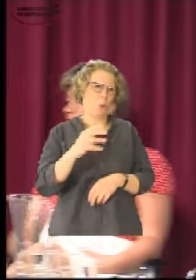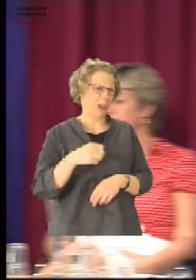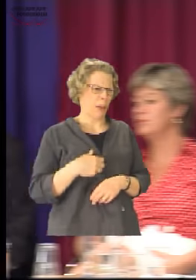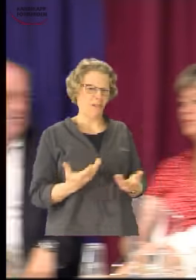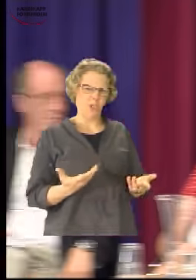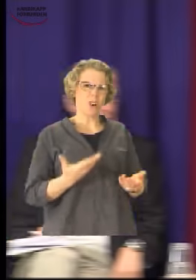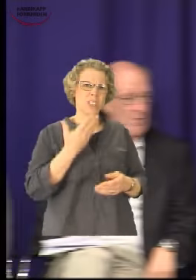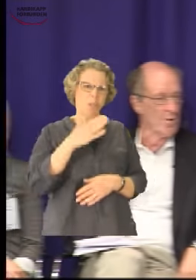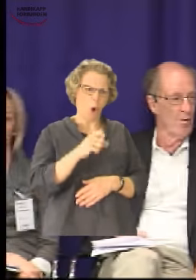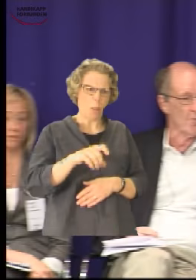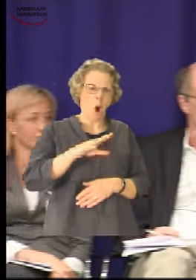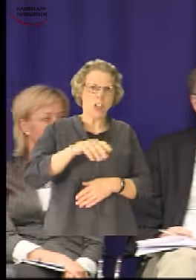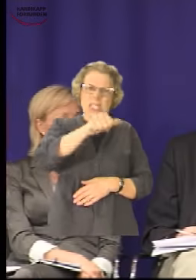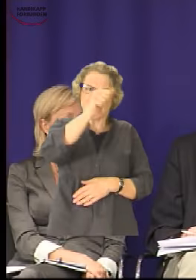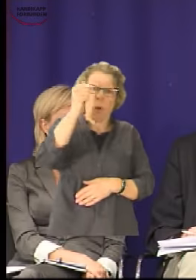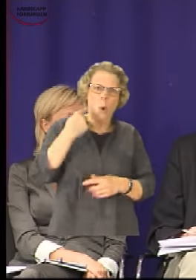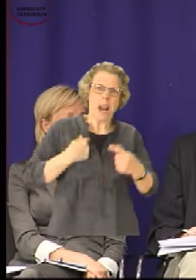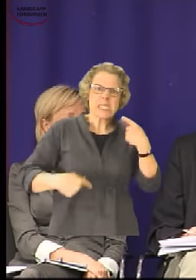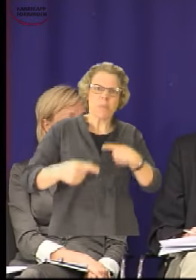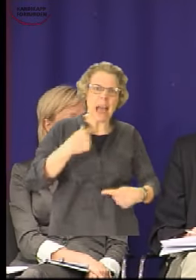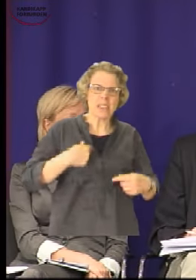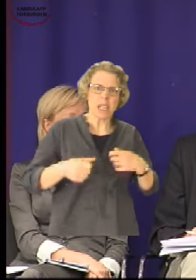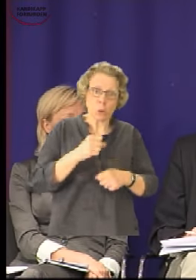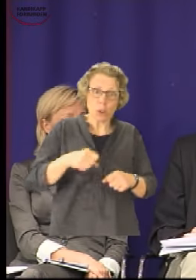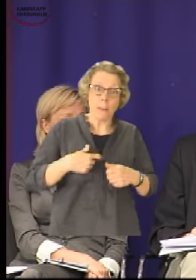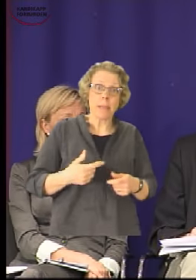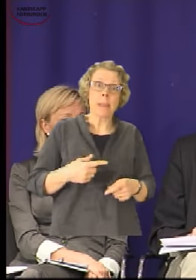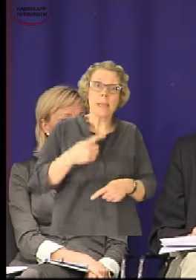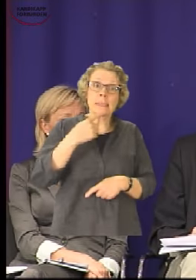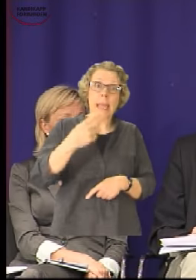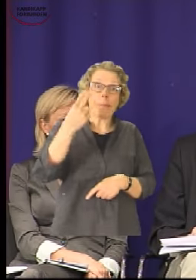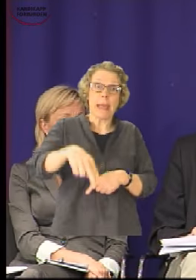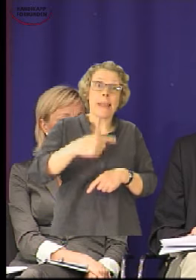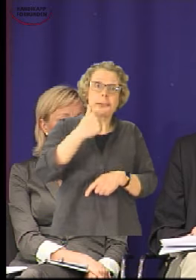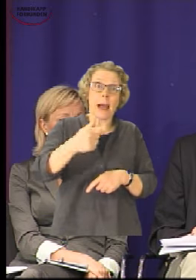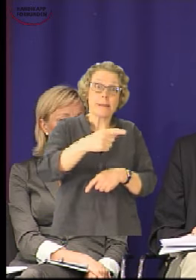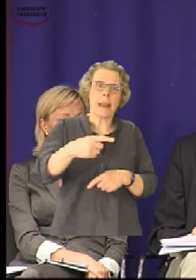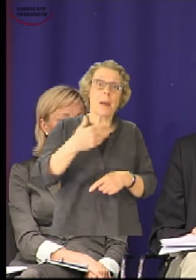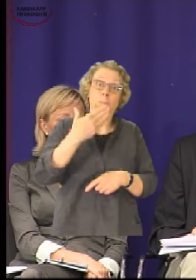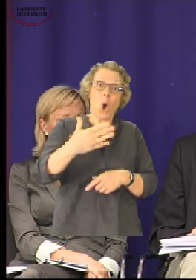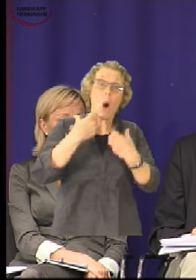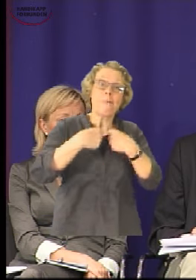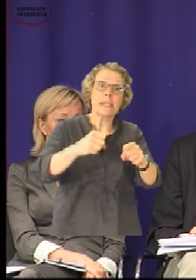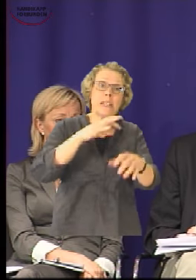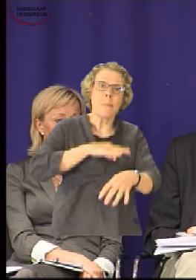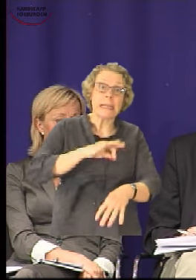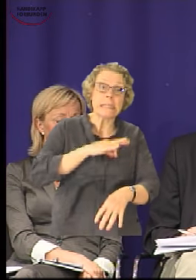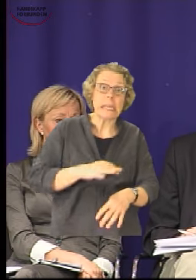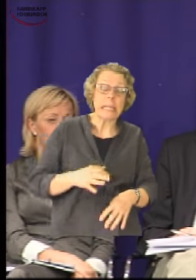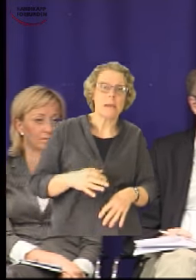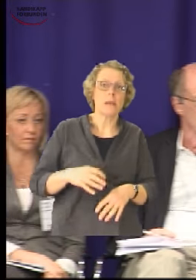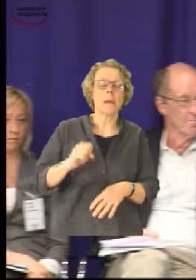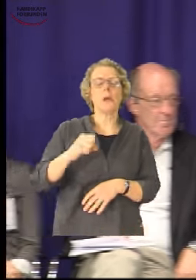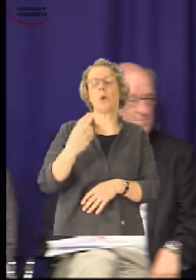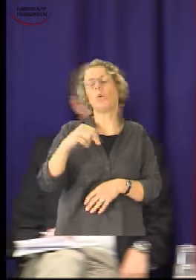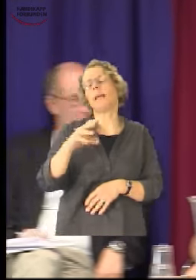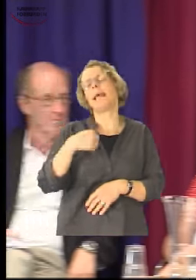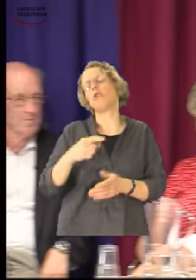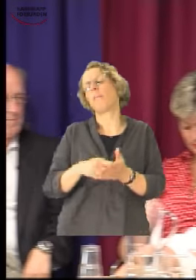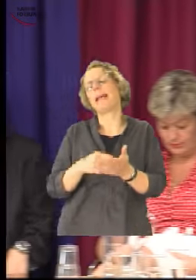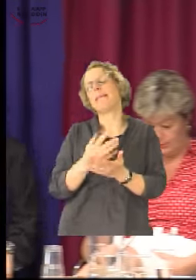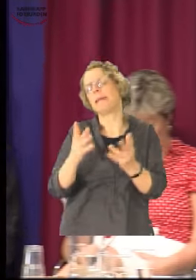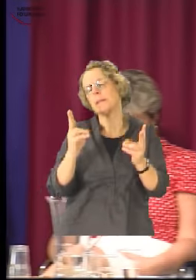svåra smärtor, så ska man avstå från de effektiva läkemedlen? Det var inte så jag funderade, utan